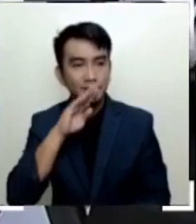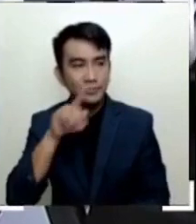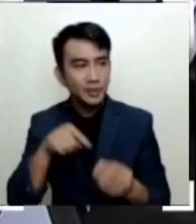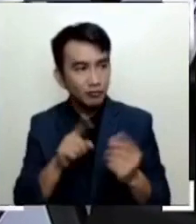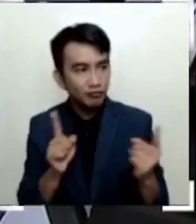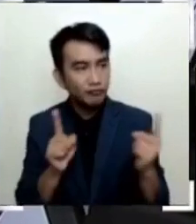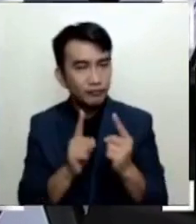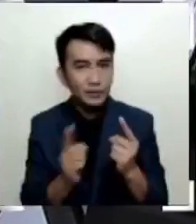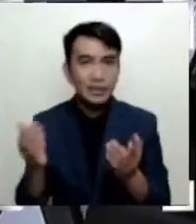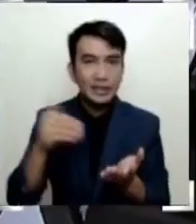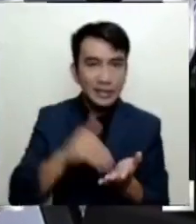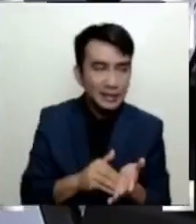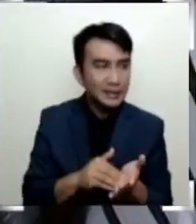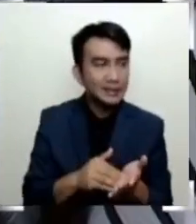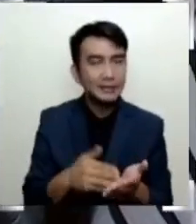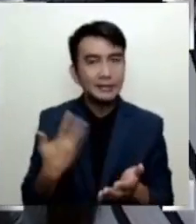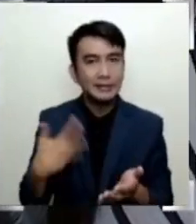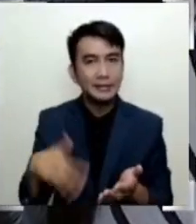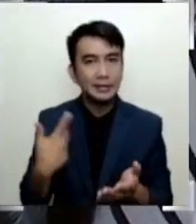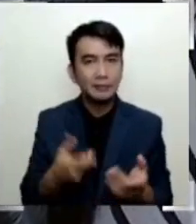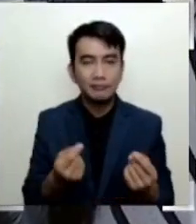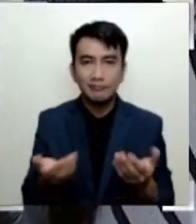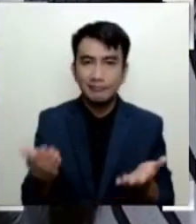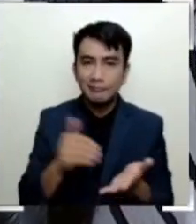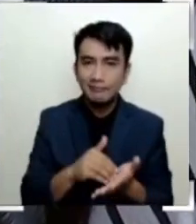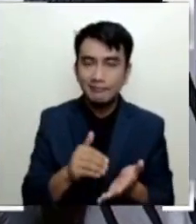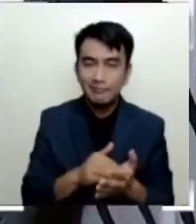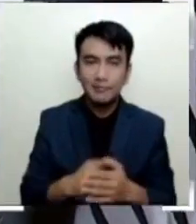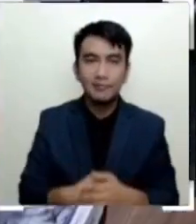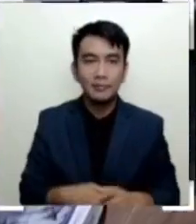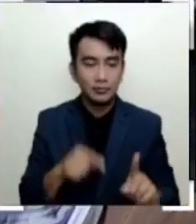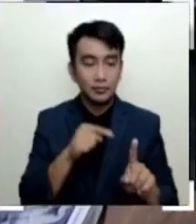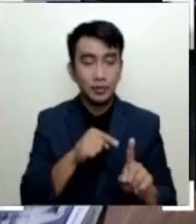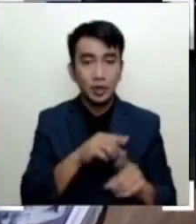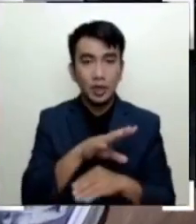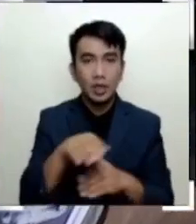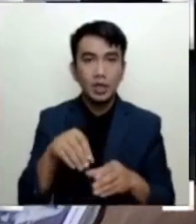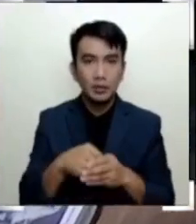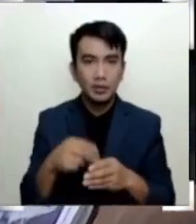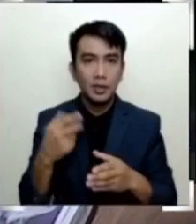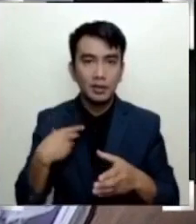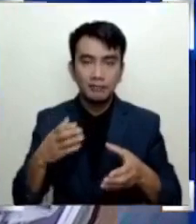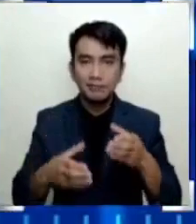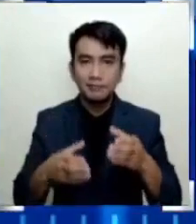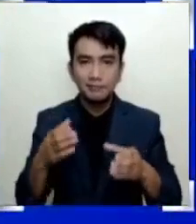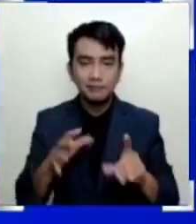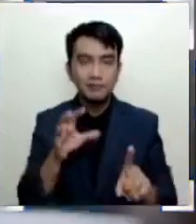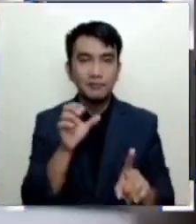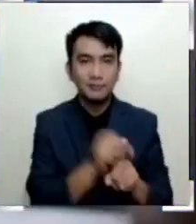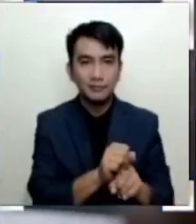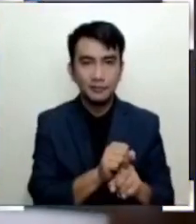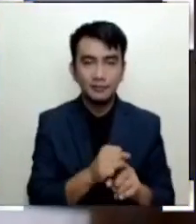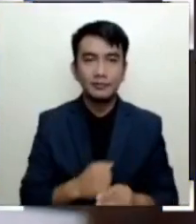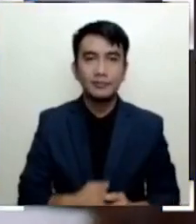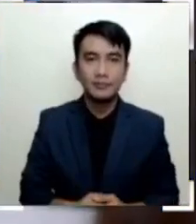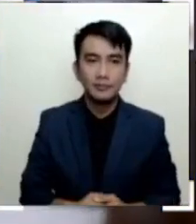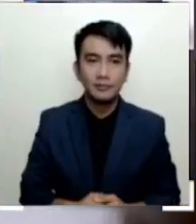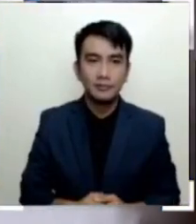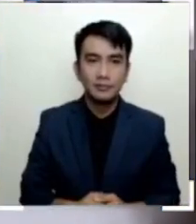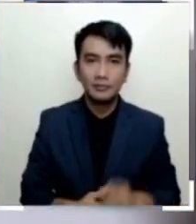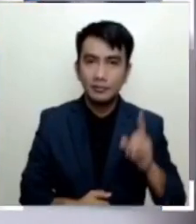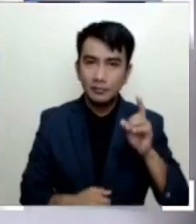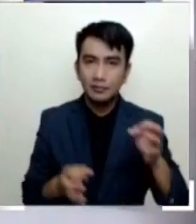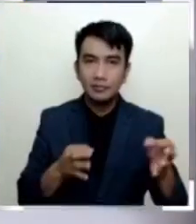loob ng inoperate na scam hub. Kasama si alias Jenny sa kinasuhan sa pagkakataong ito. Napapasalamat po ako